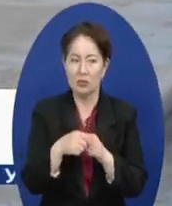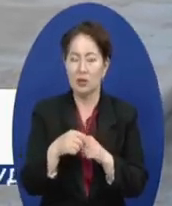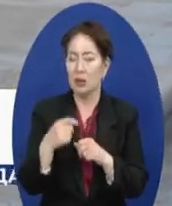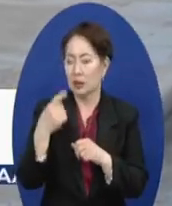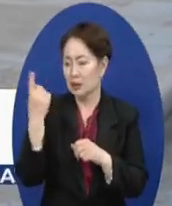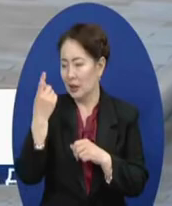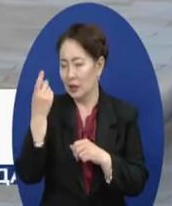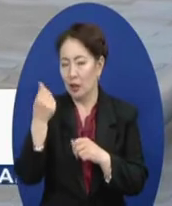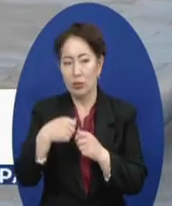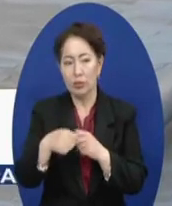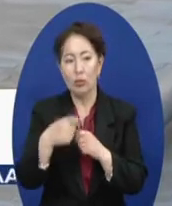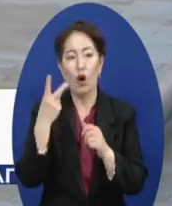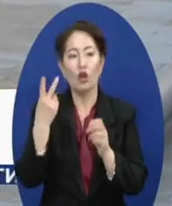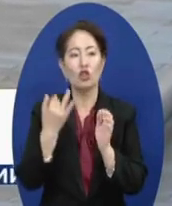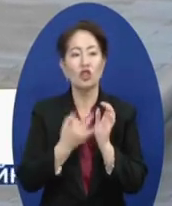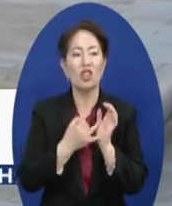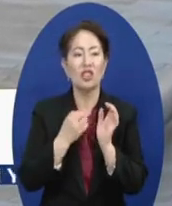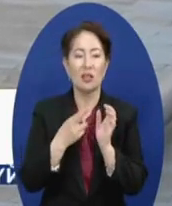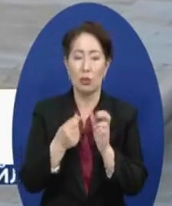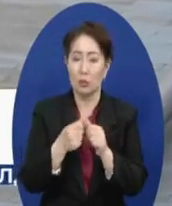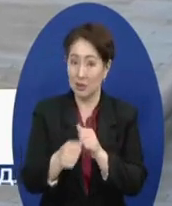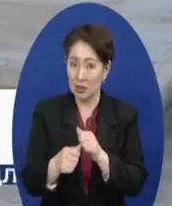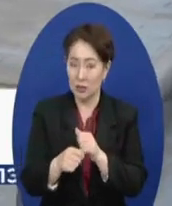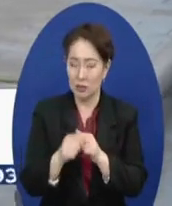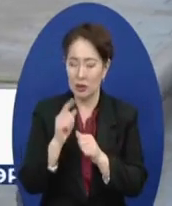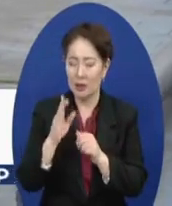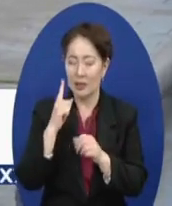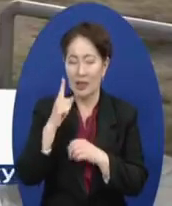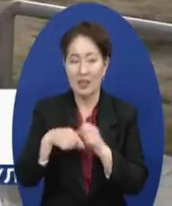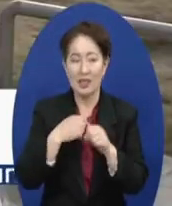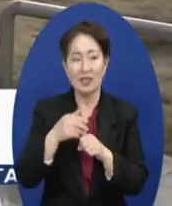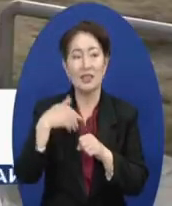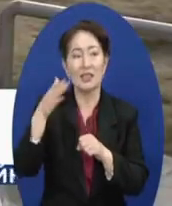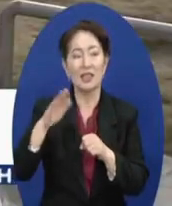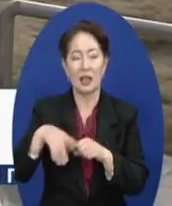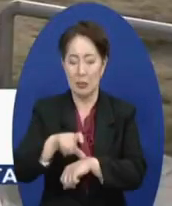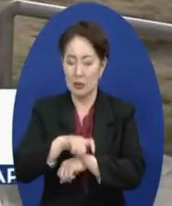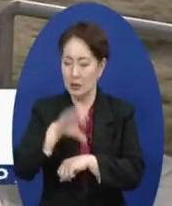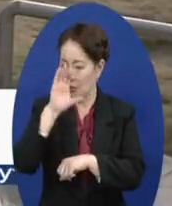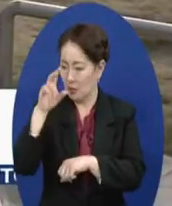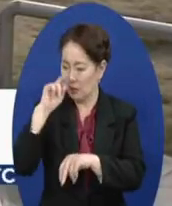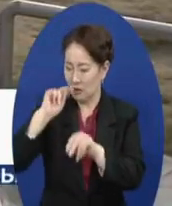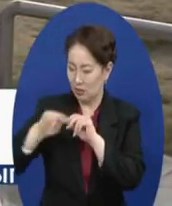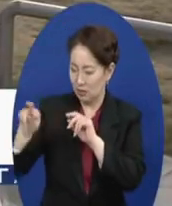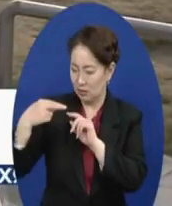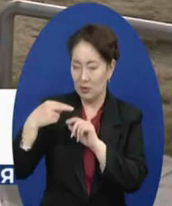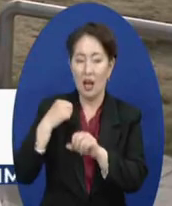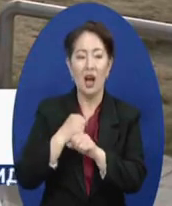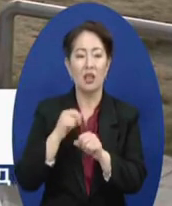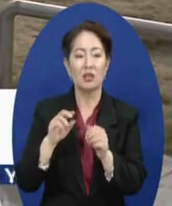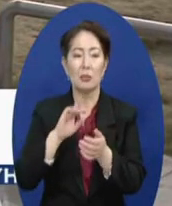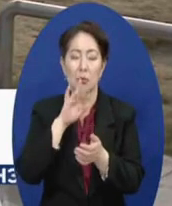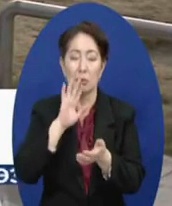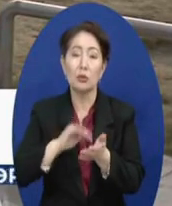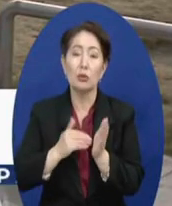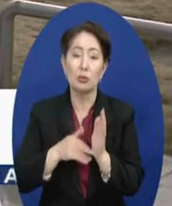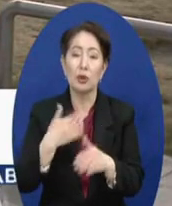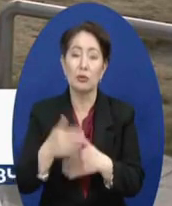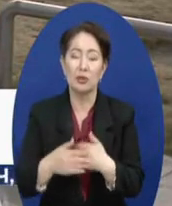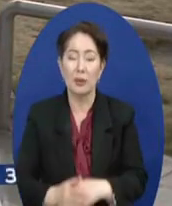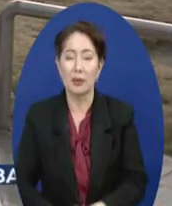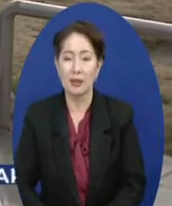зардал 27 сая төгрөг зарцуулагддаг тооцоо байна. Ирэх жилээс эхлэн мэрэгжлийн байгууллага хяналтаа тавьж ажиллахаар төлөвлөрөө.